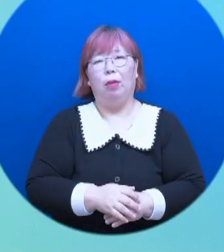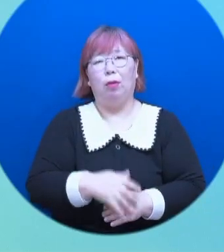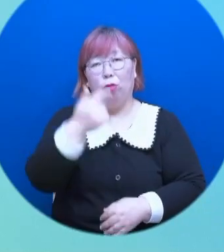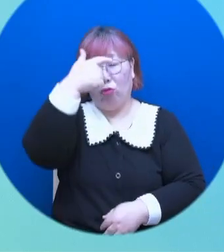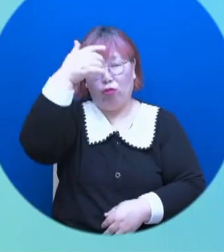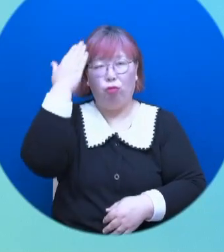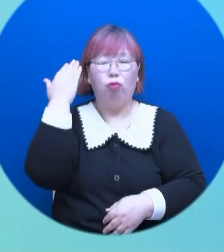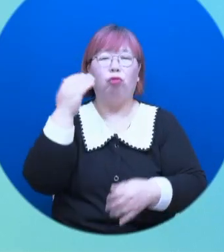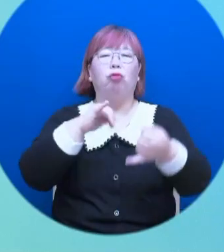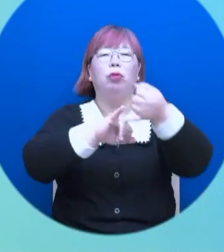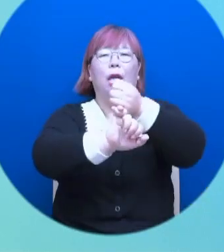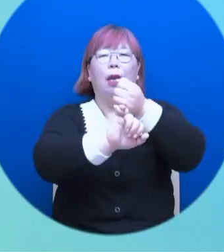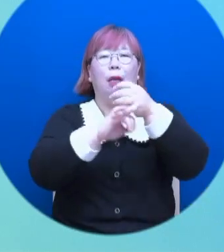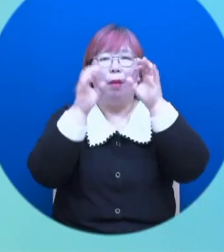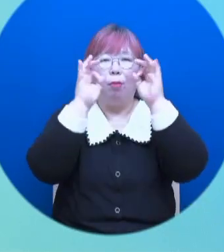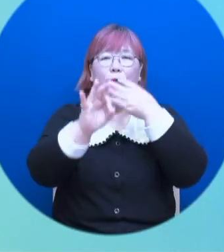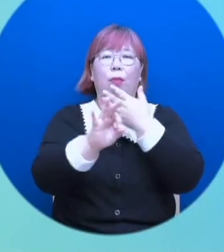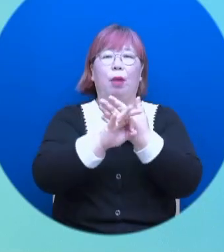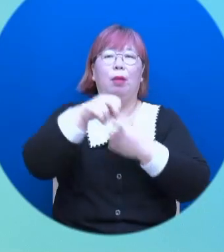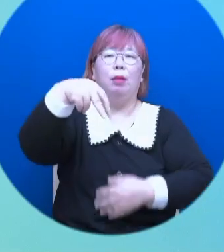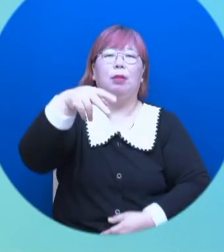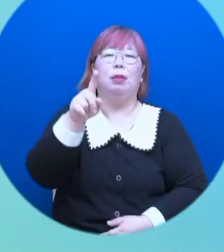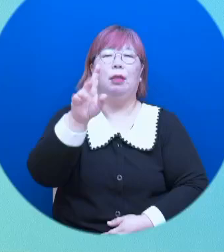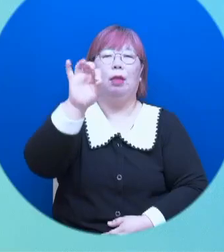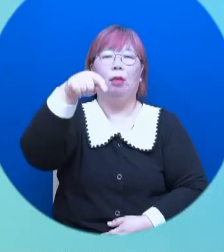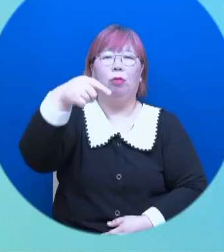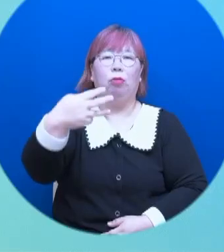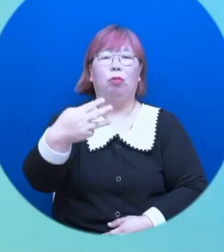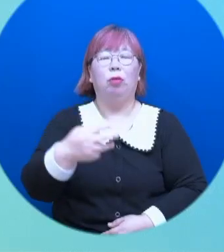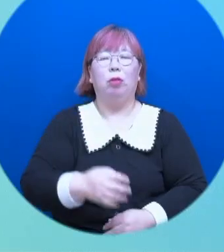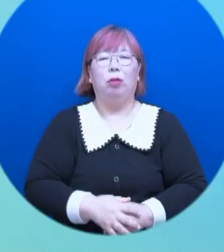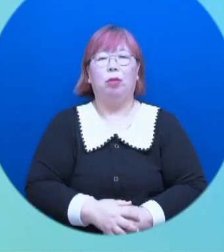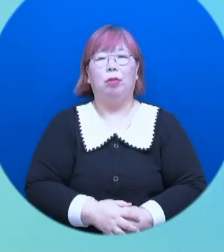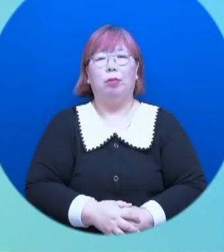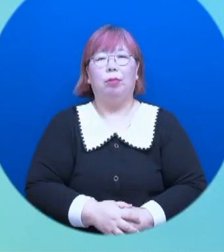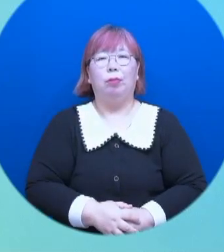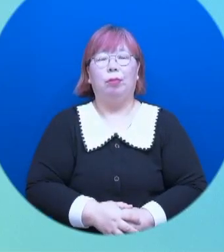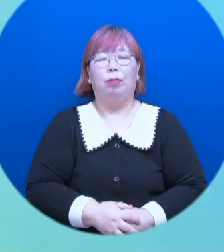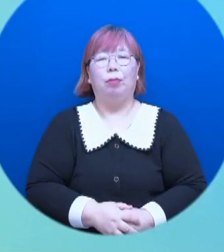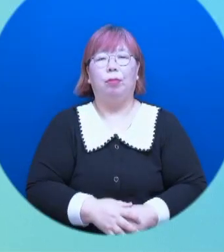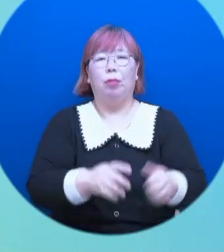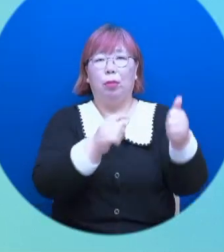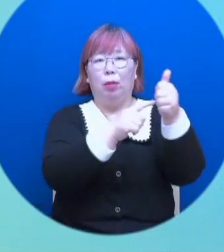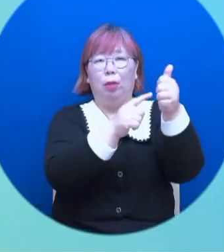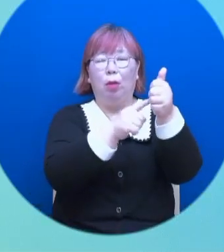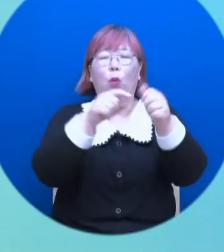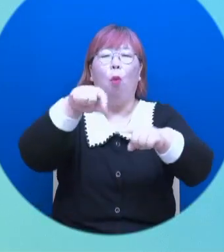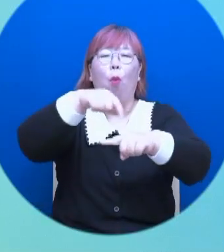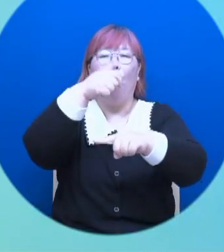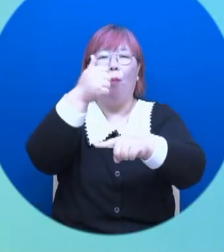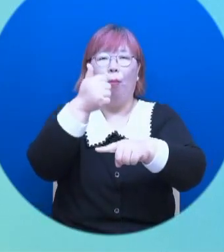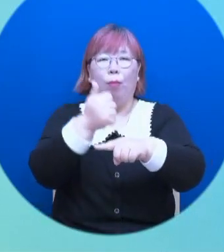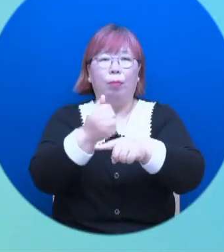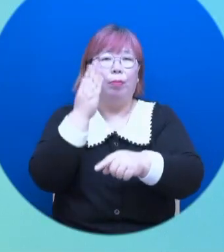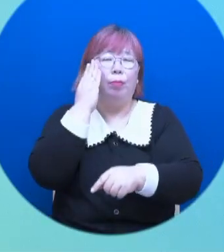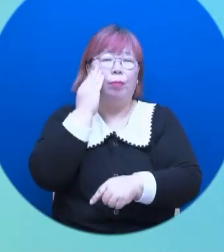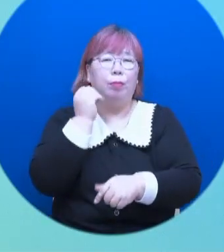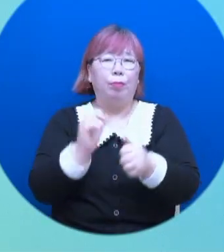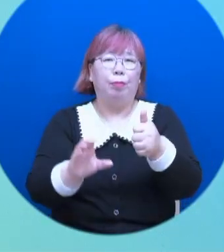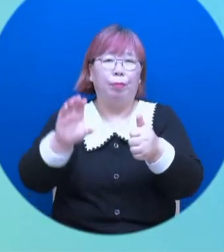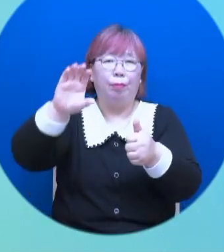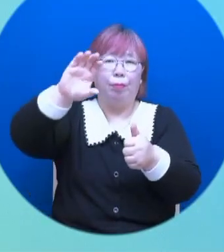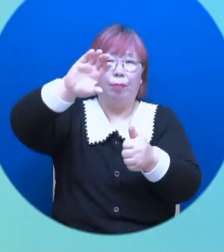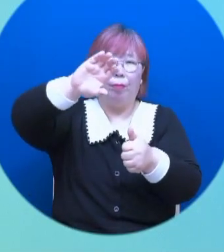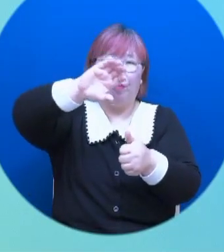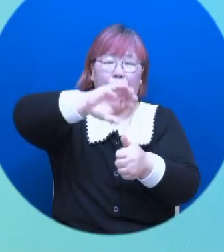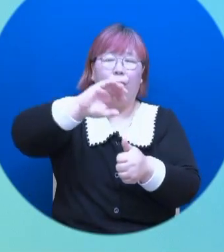성경의 사울 왕입니다. 사울 왕이 왕으로 기름을 부음받게